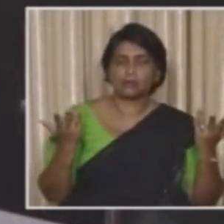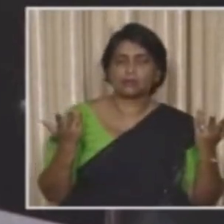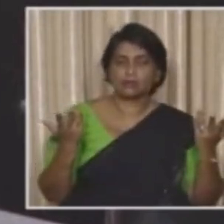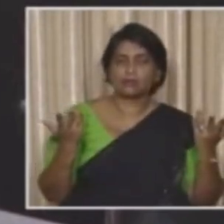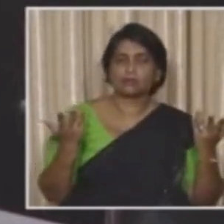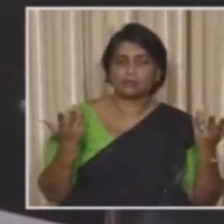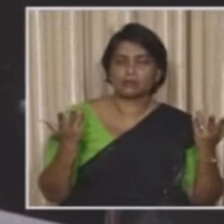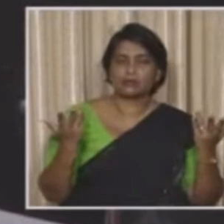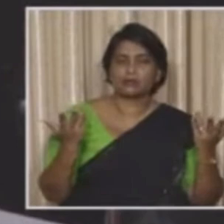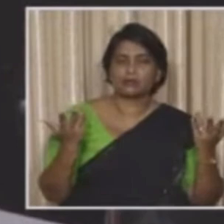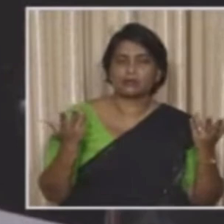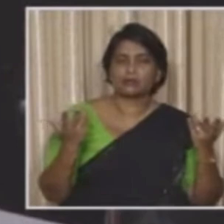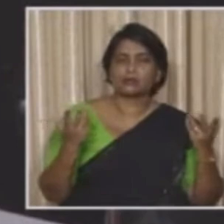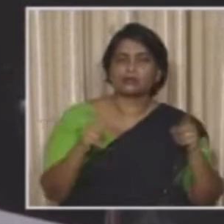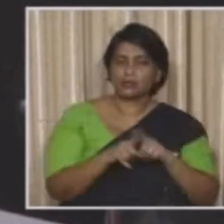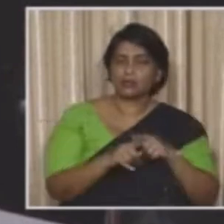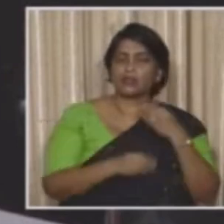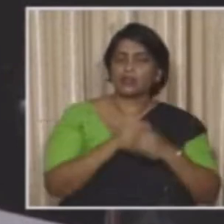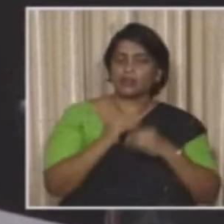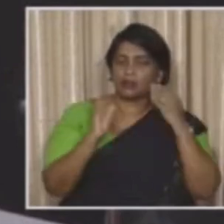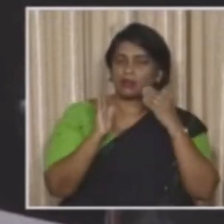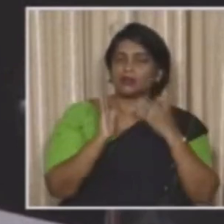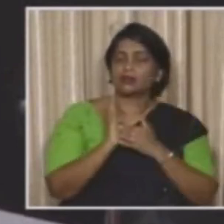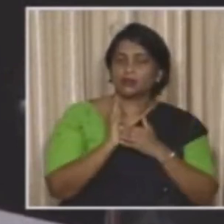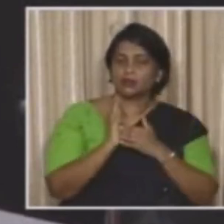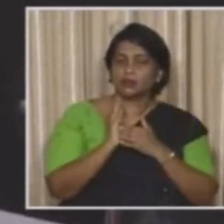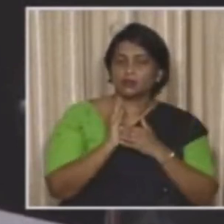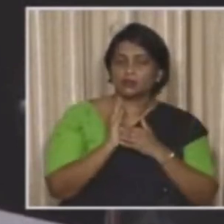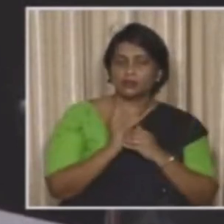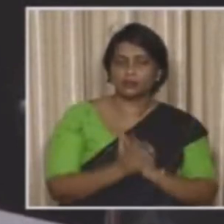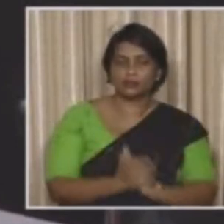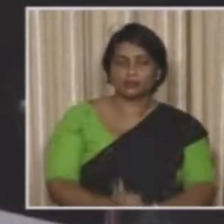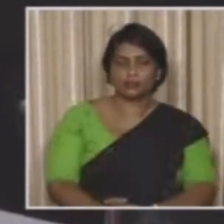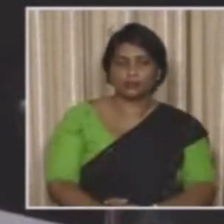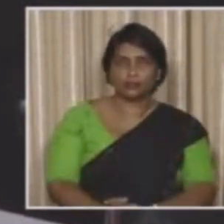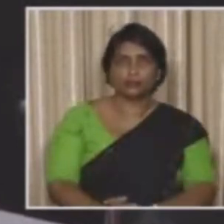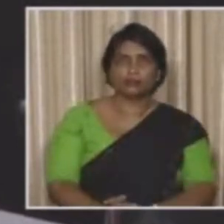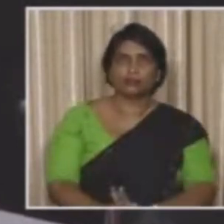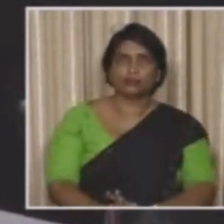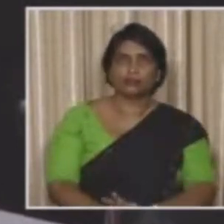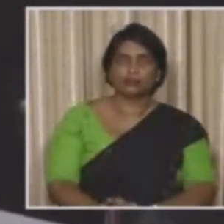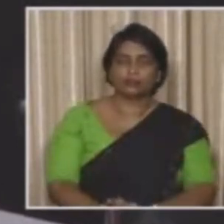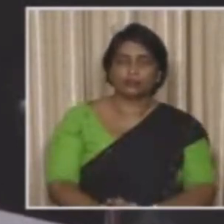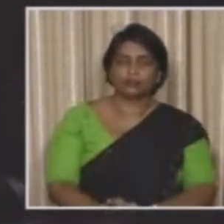දෙන්න පුළුවන් කමක් නැහැ. ඒ නිසා මේ ආයතන පාර්ලිමේන්තුවේ යාලි කරන්නේ කියලා මම ඉල්ලනවා. බොහොම ඉස්සතේ